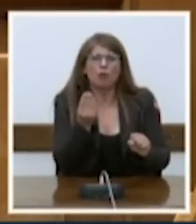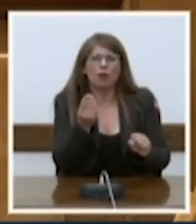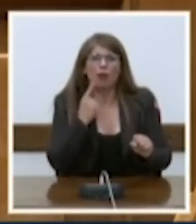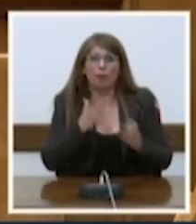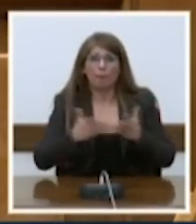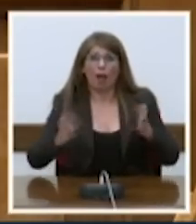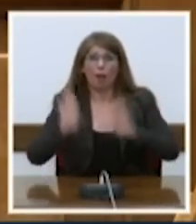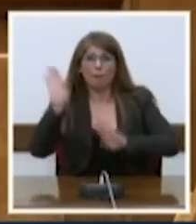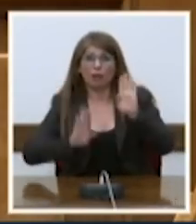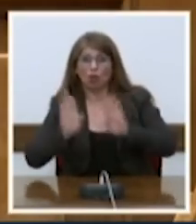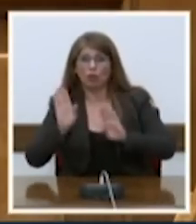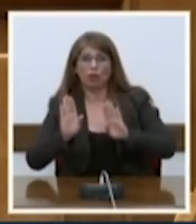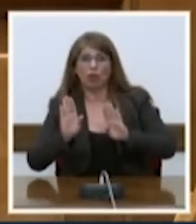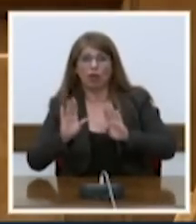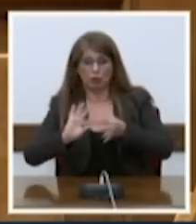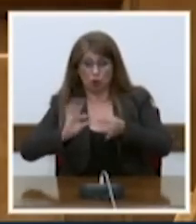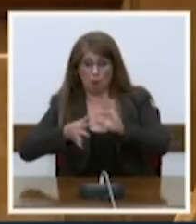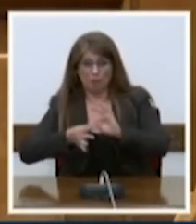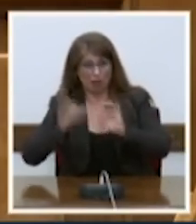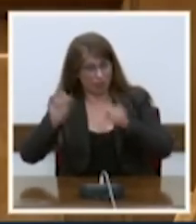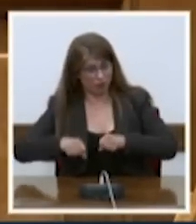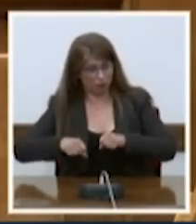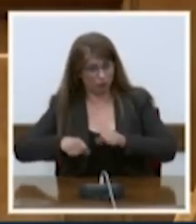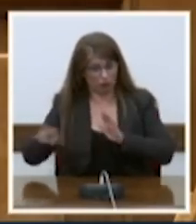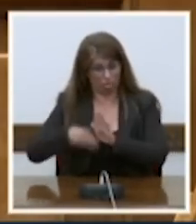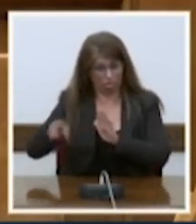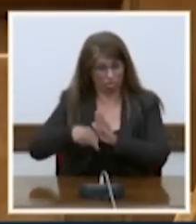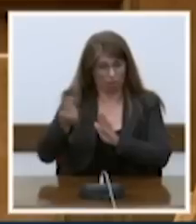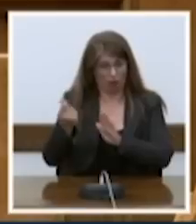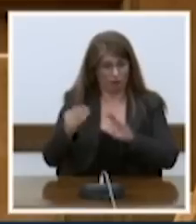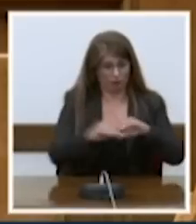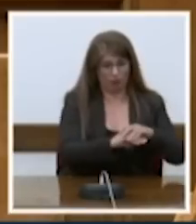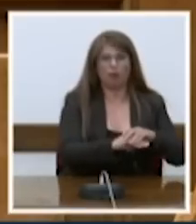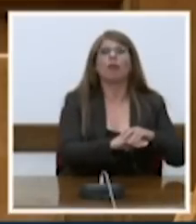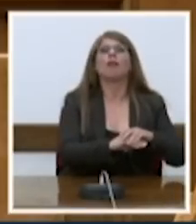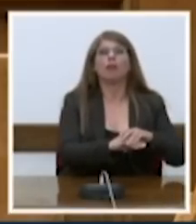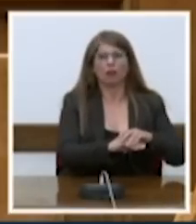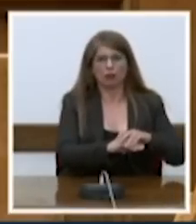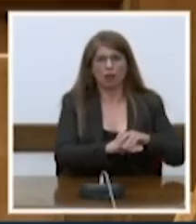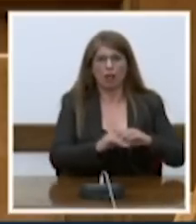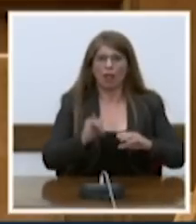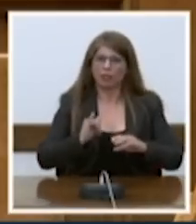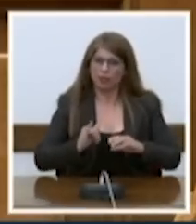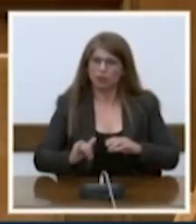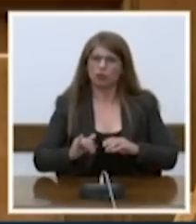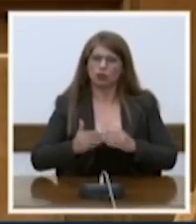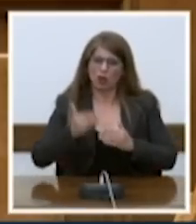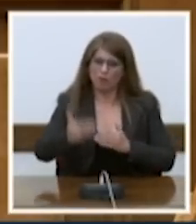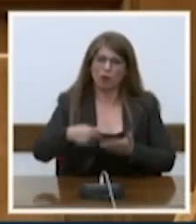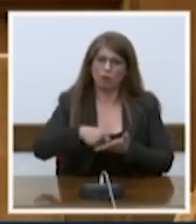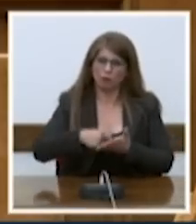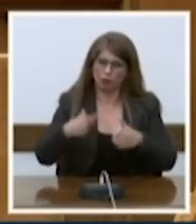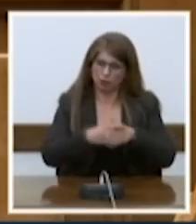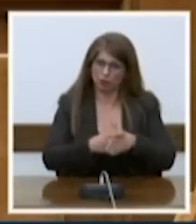στο χρηματιστήριο ομίλων. Θα συνεχιστεί το καθεστώς του αναβαλλόμενου φόρου για τις τράπεζες και